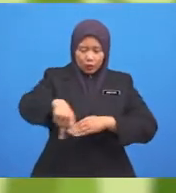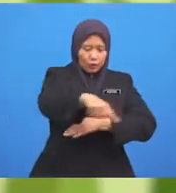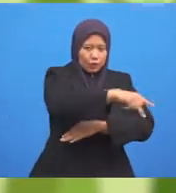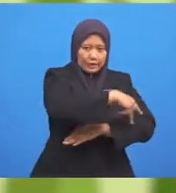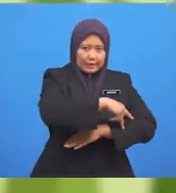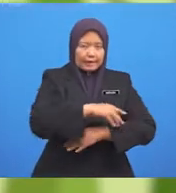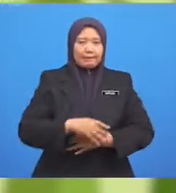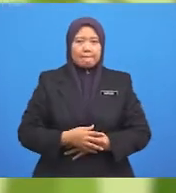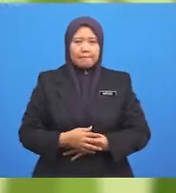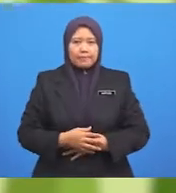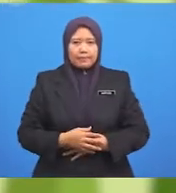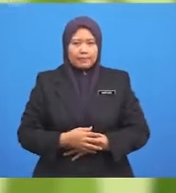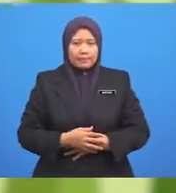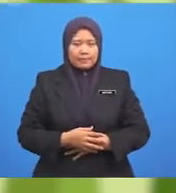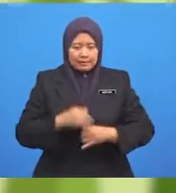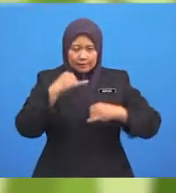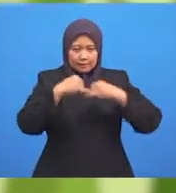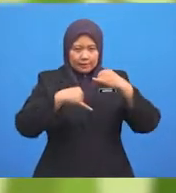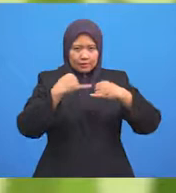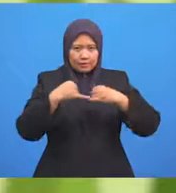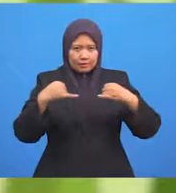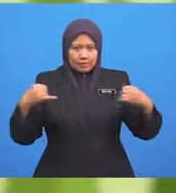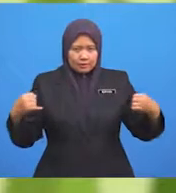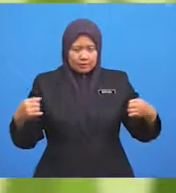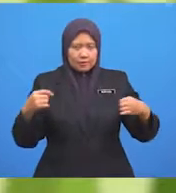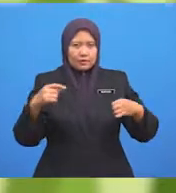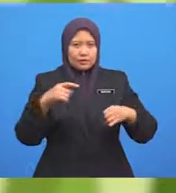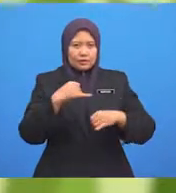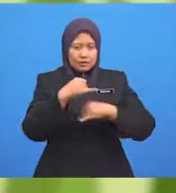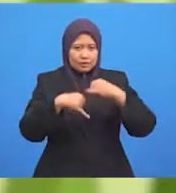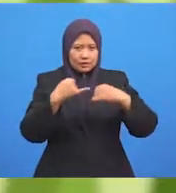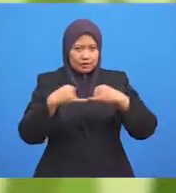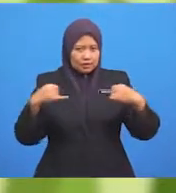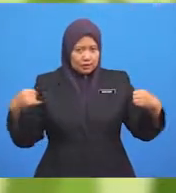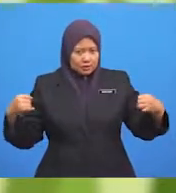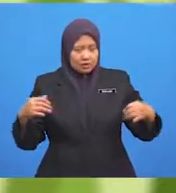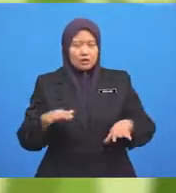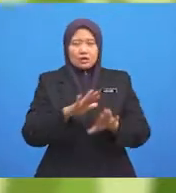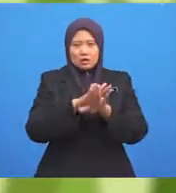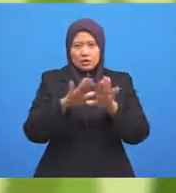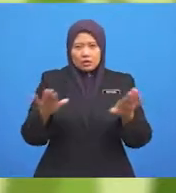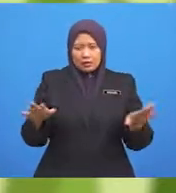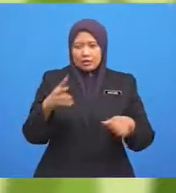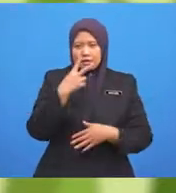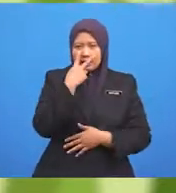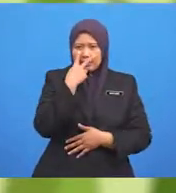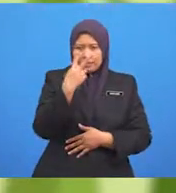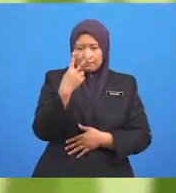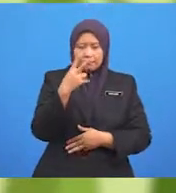kolam. Ikat tingkatnya tak